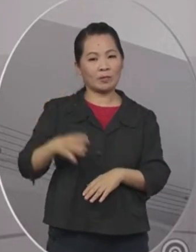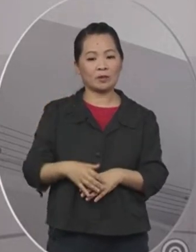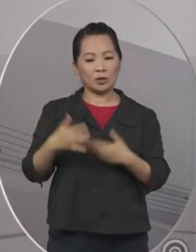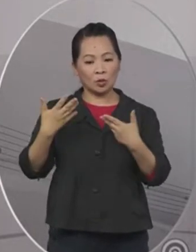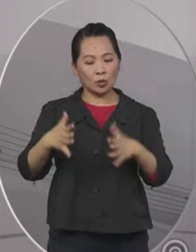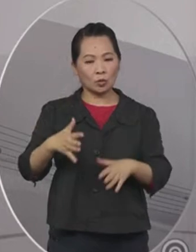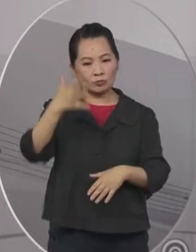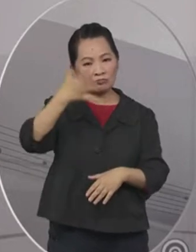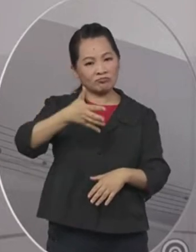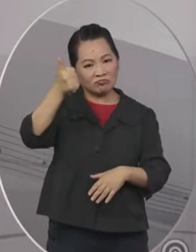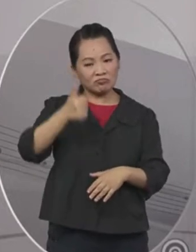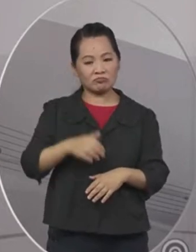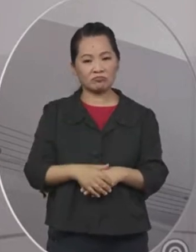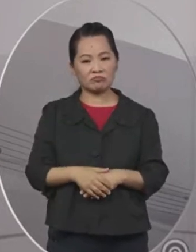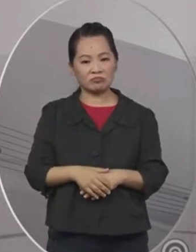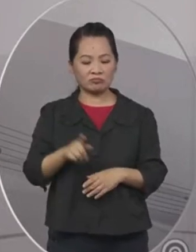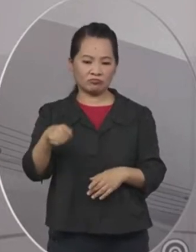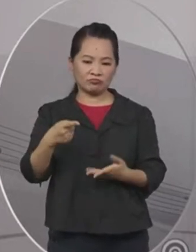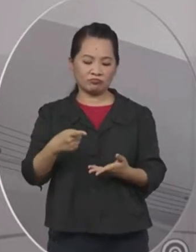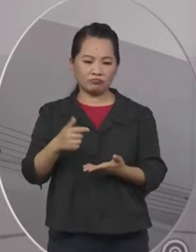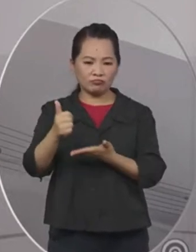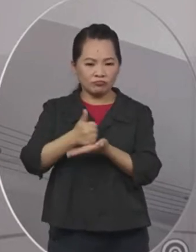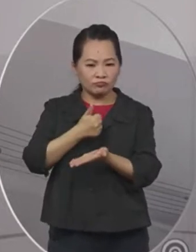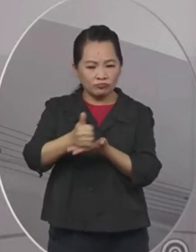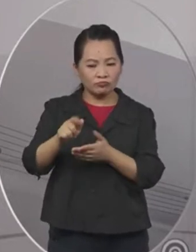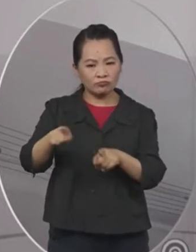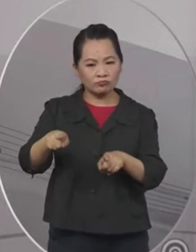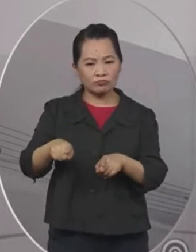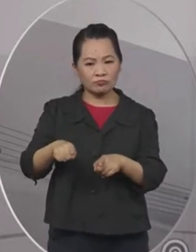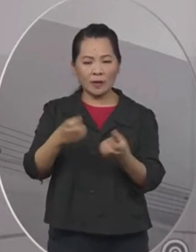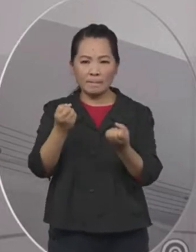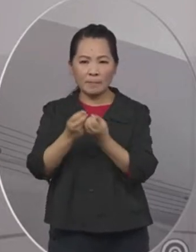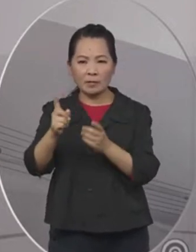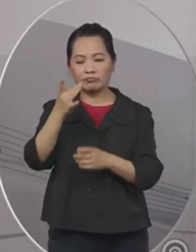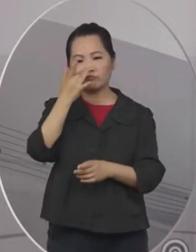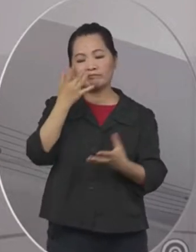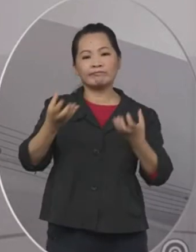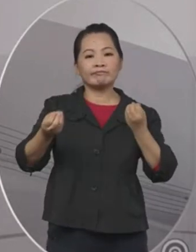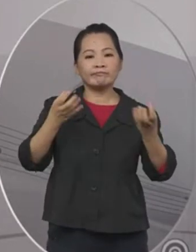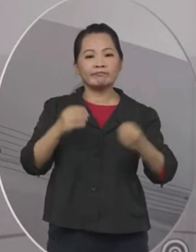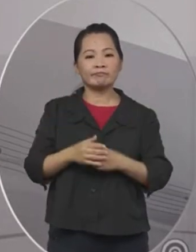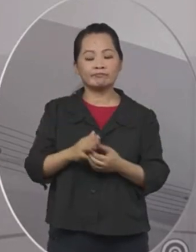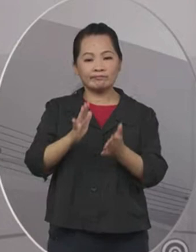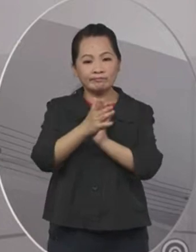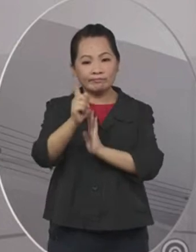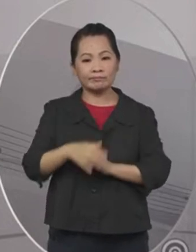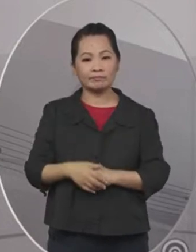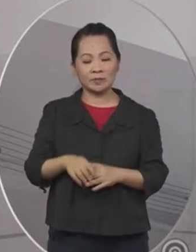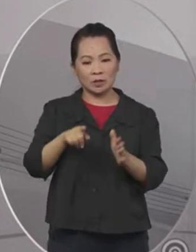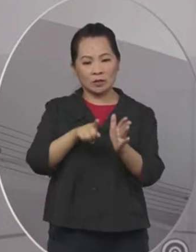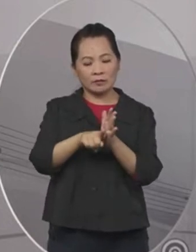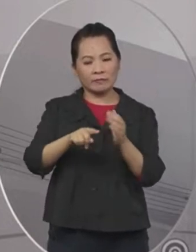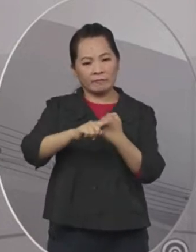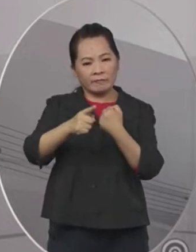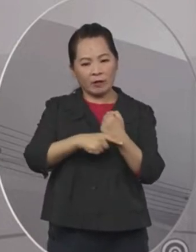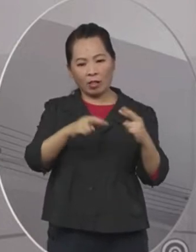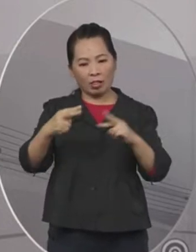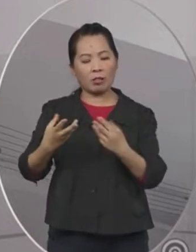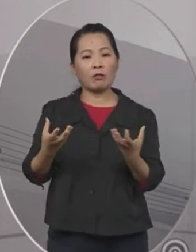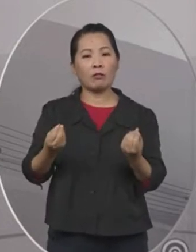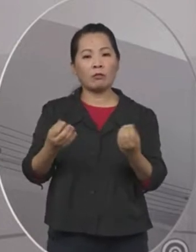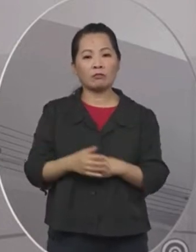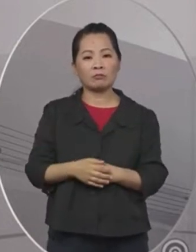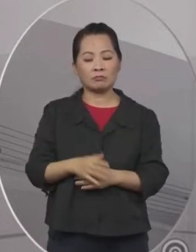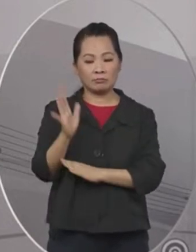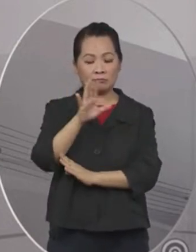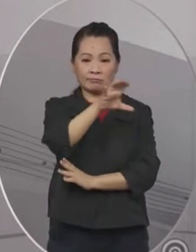多官员与民意代表并无法了解外送产业发生什么问题，进而导致专法停滞不前，或者是各